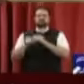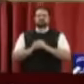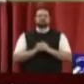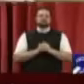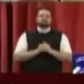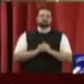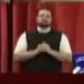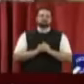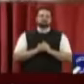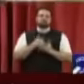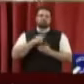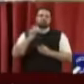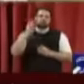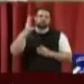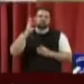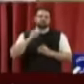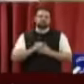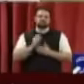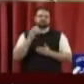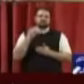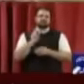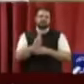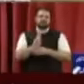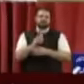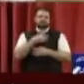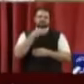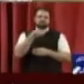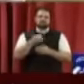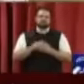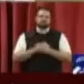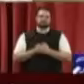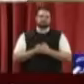nu nebunește. Exact. Că ai grijă ce spui, că toate...